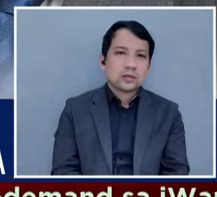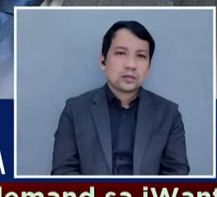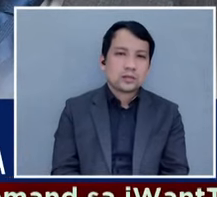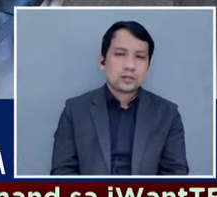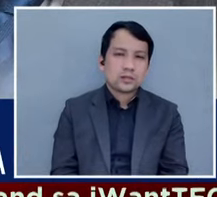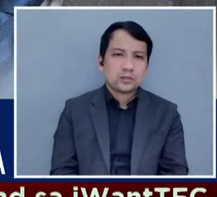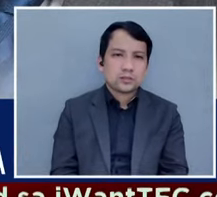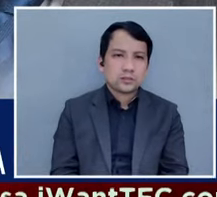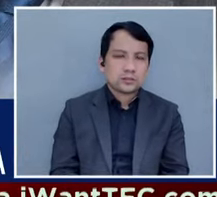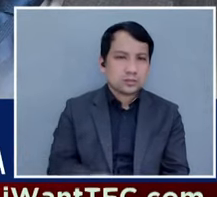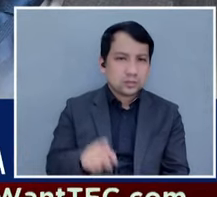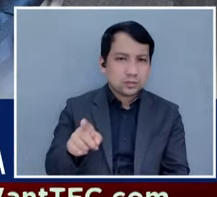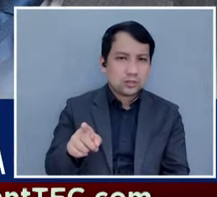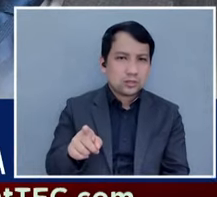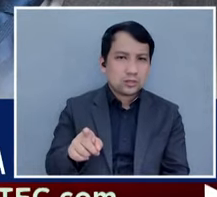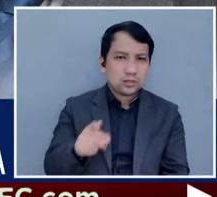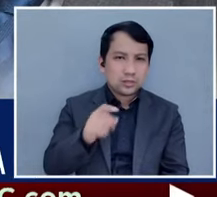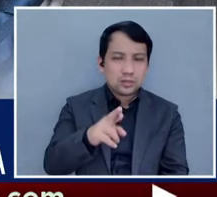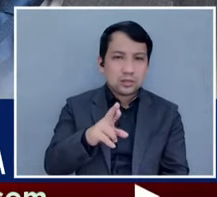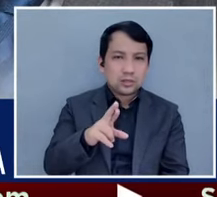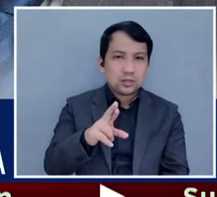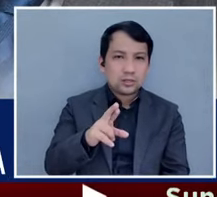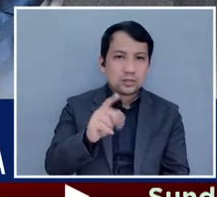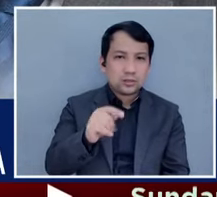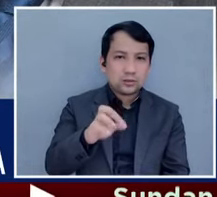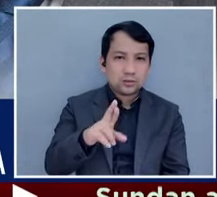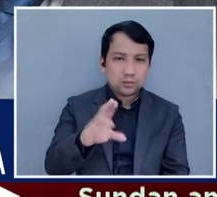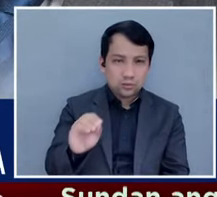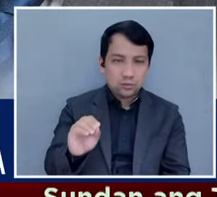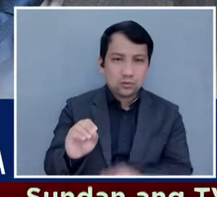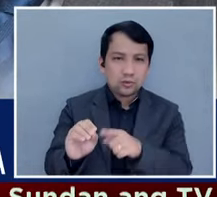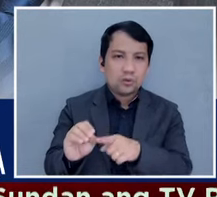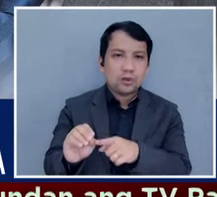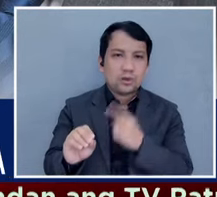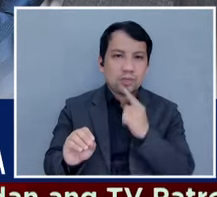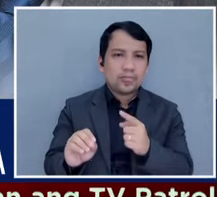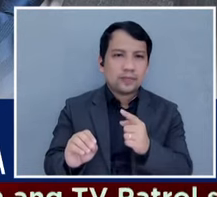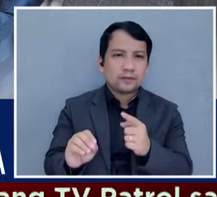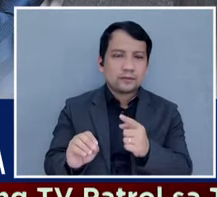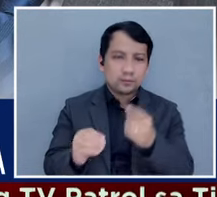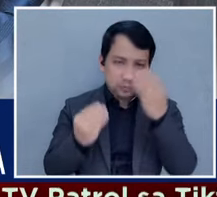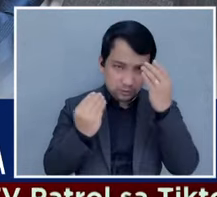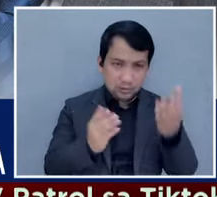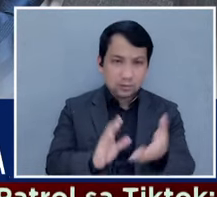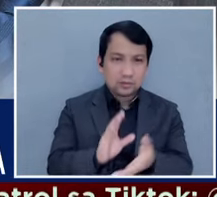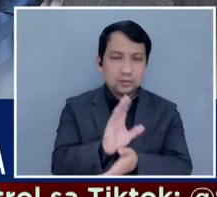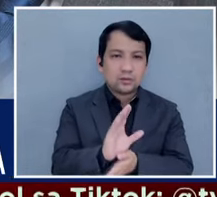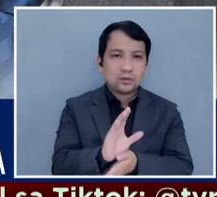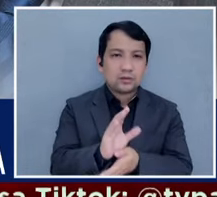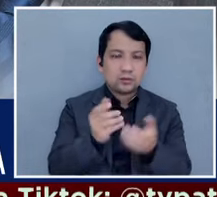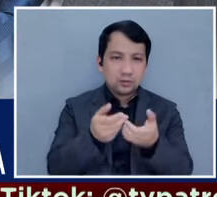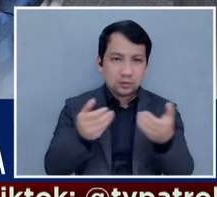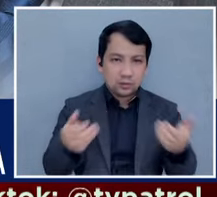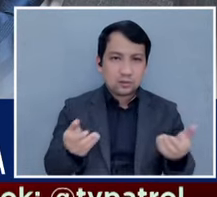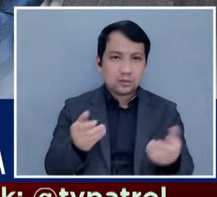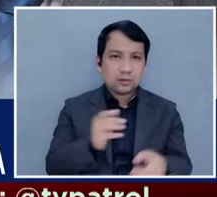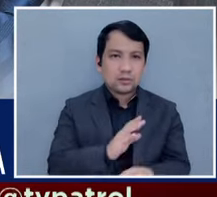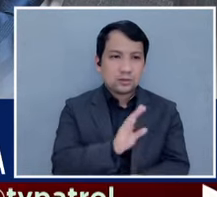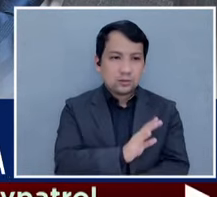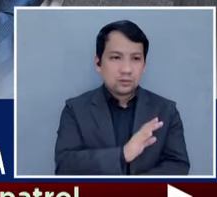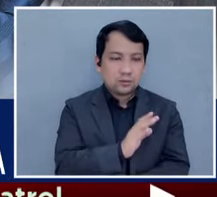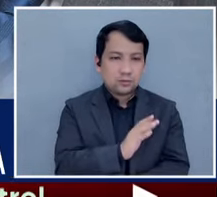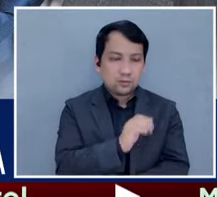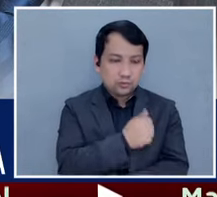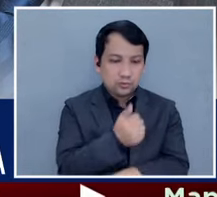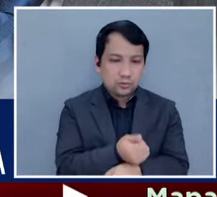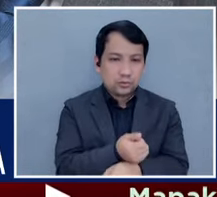hindi paglabas ng temporary restraining order ng Korte Suprema ay kinilala nito ang paghihiwalay ng kapangyarihan, maging ang